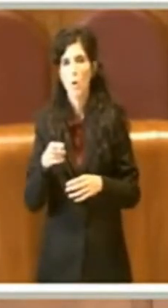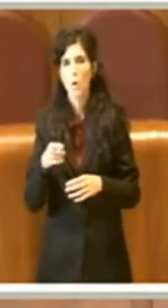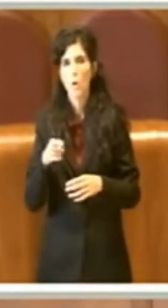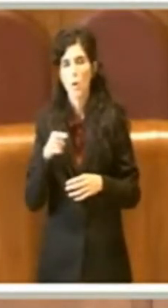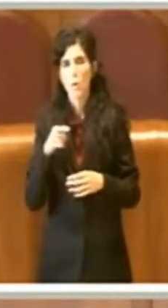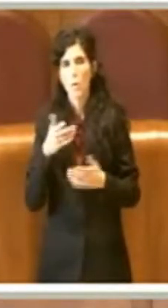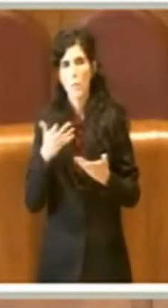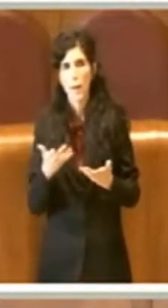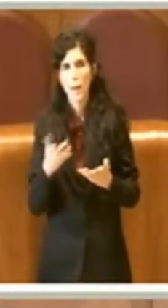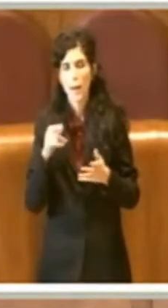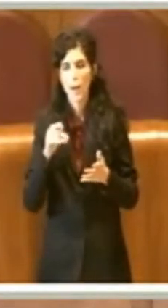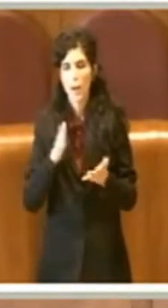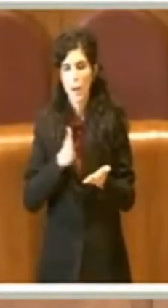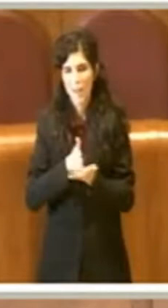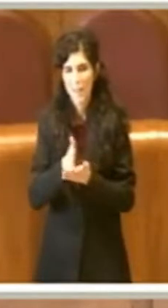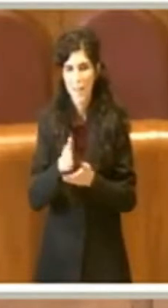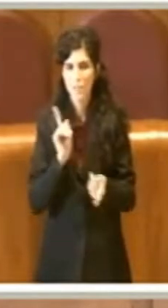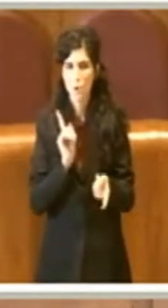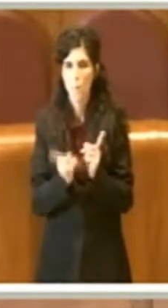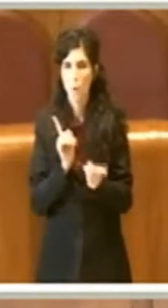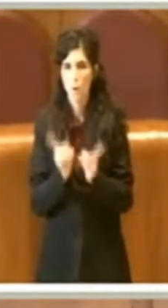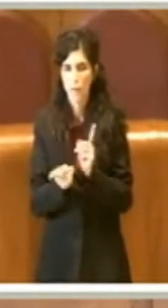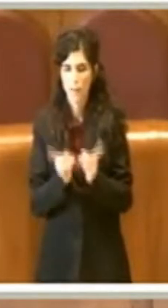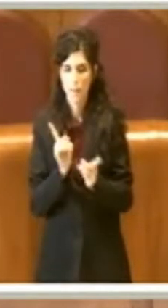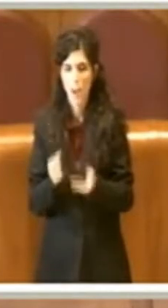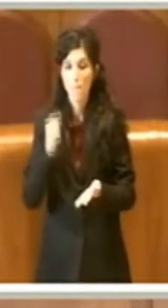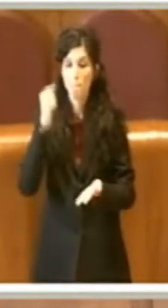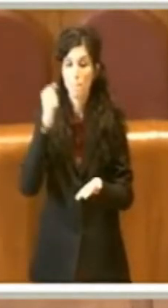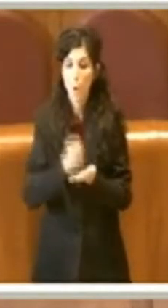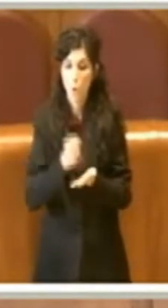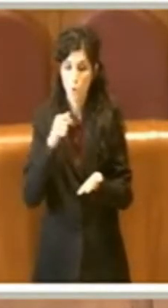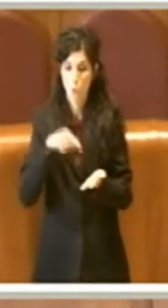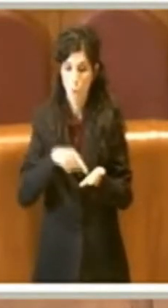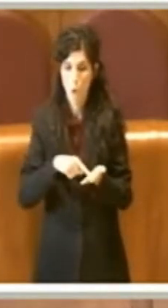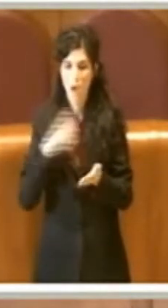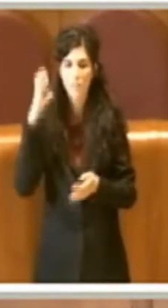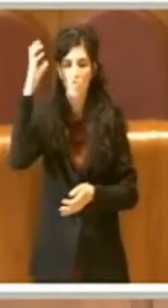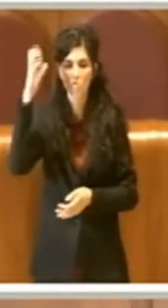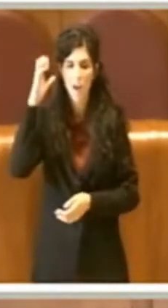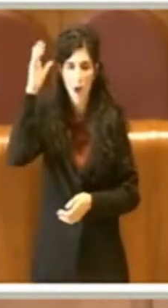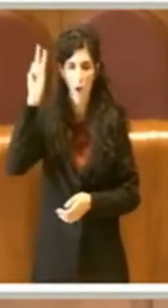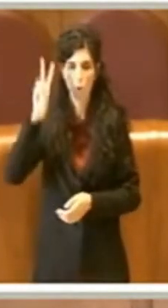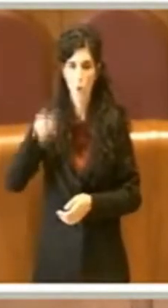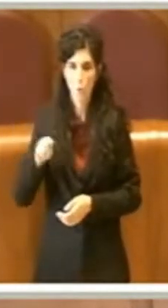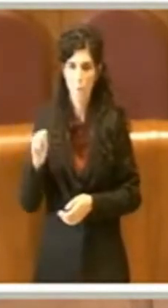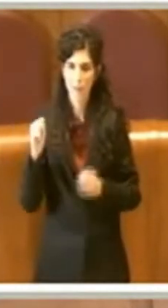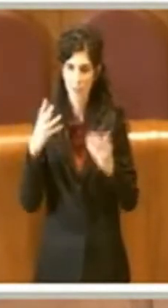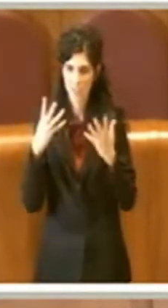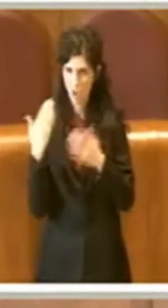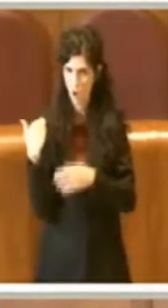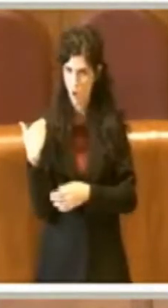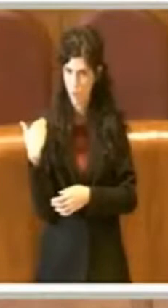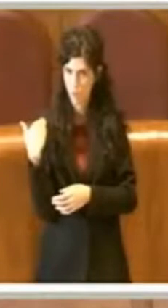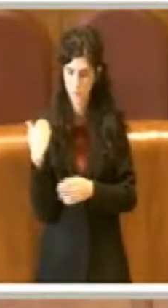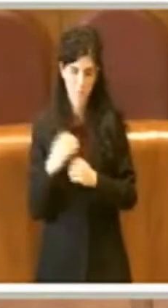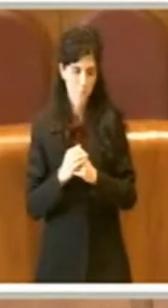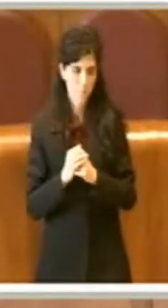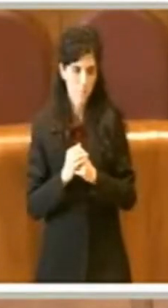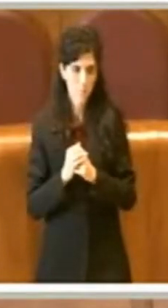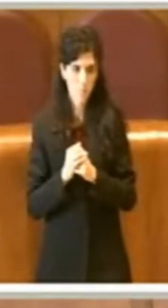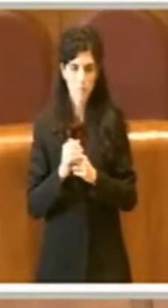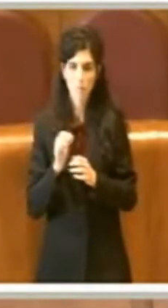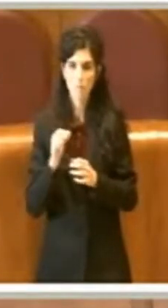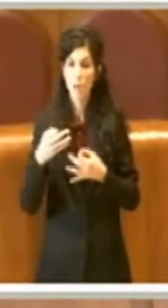di questo indirizzo politico che è stata protocollata in data gennaio 2019 quindi all'indomani delle